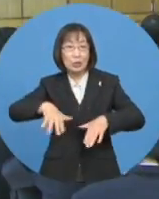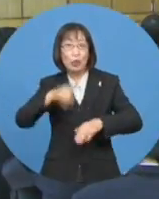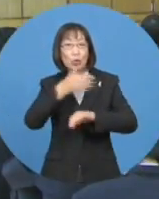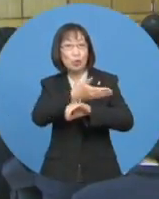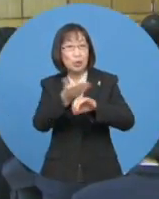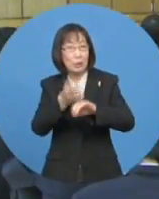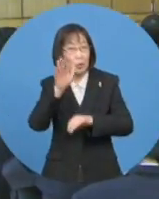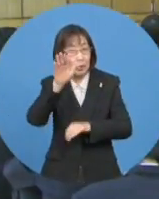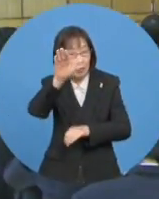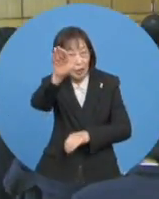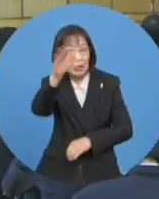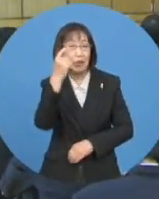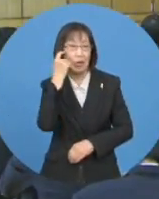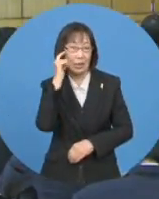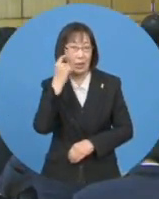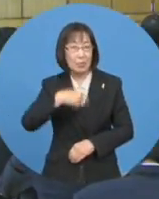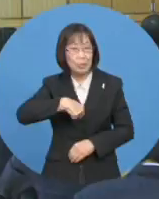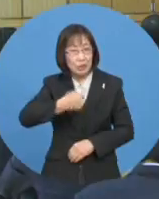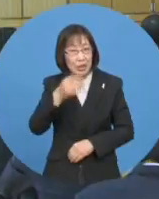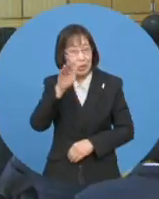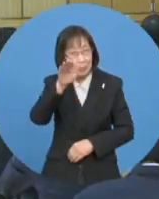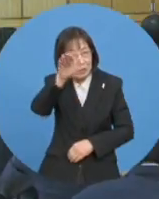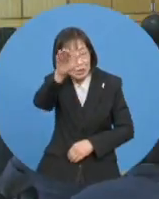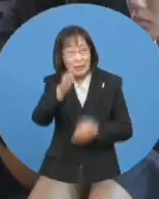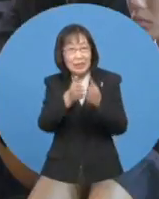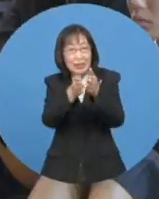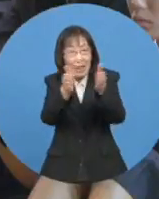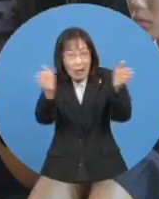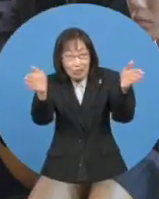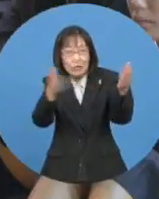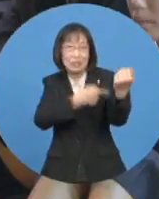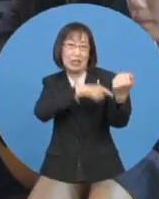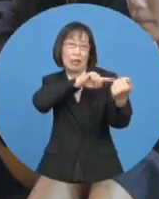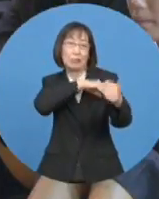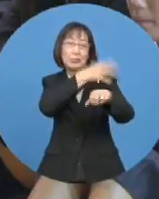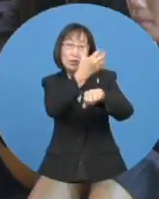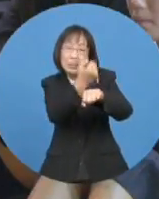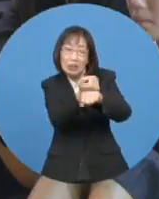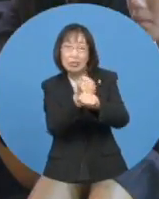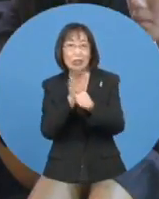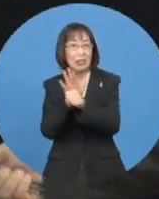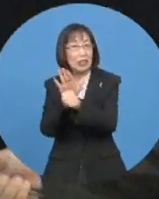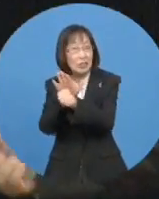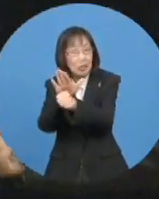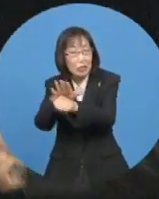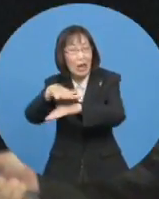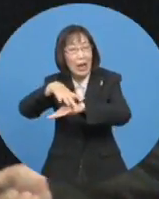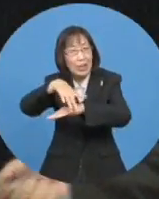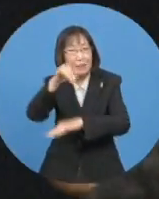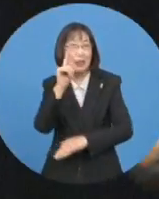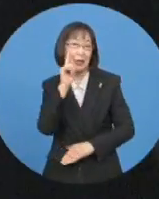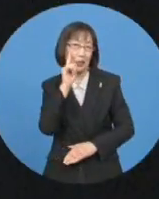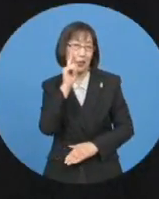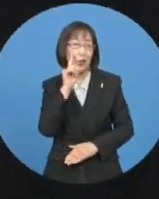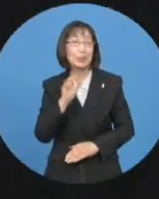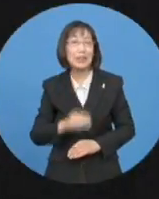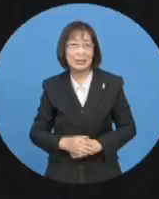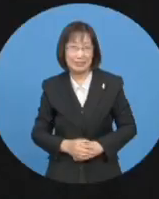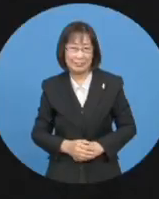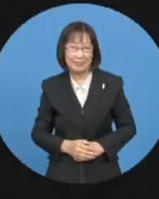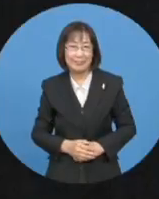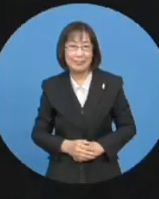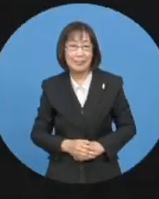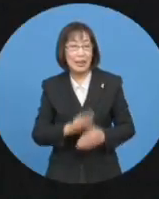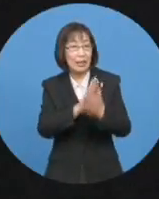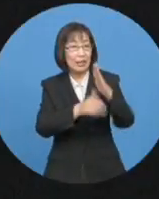来を考え、自らの未来を切り開く力を身につける手助けをしようという初めての試みです。